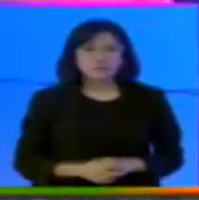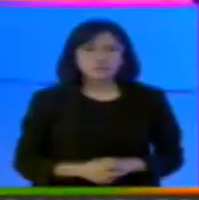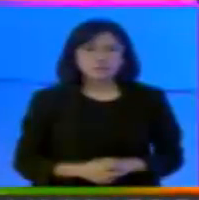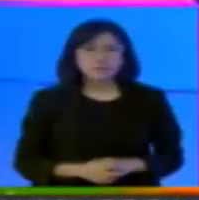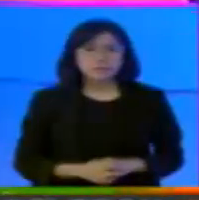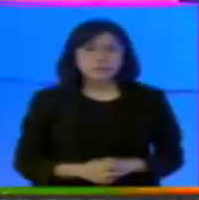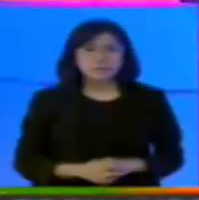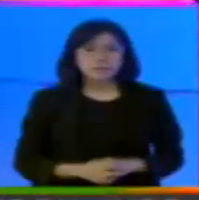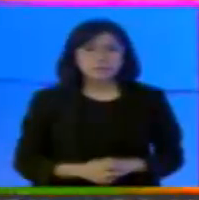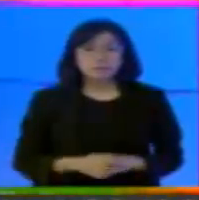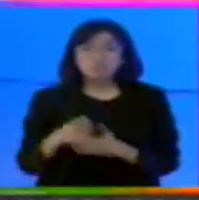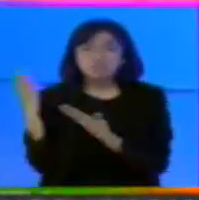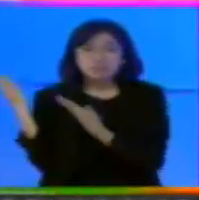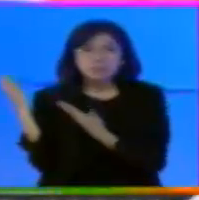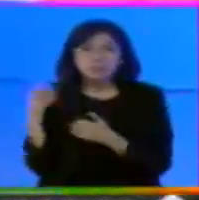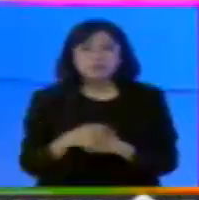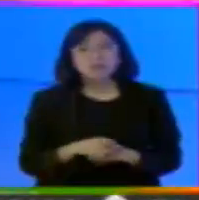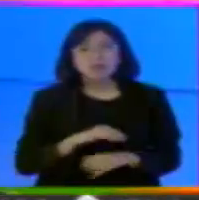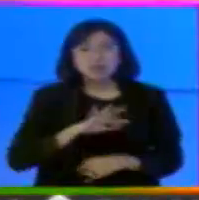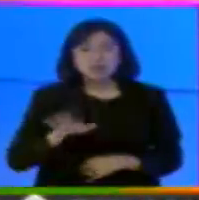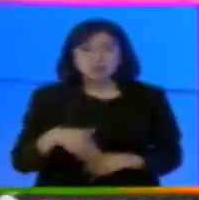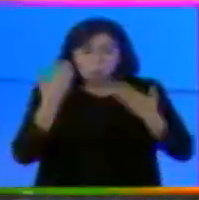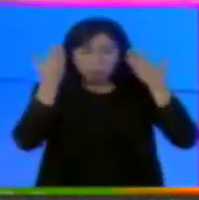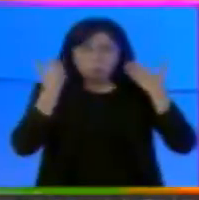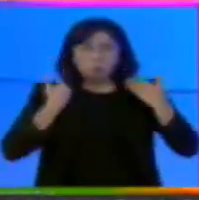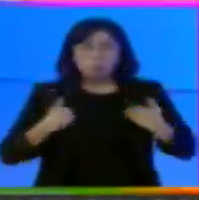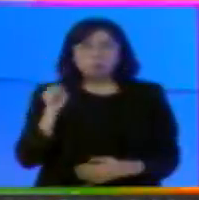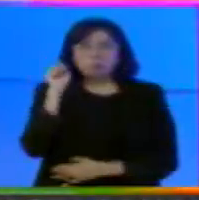Dengan tekanan saya, batin saya seperti ini,